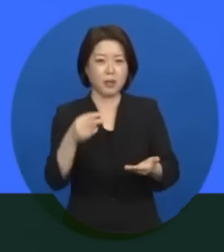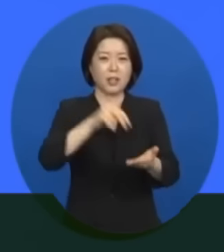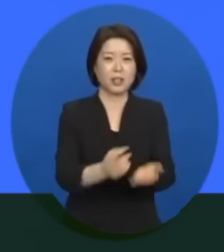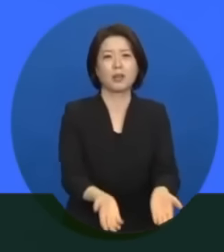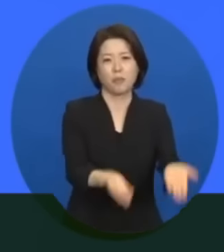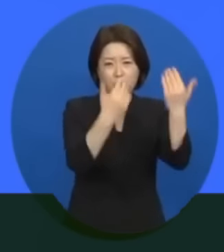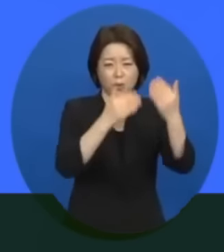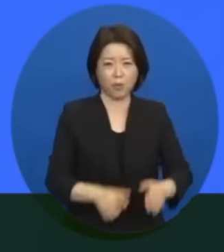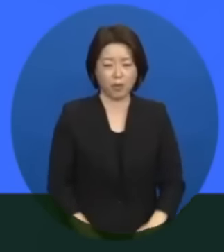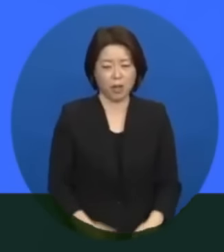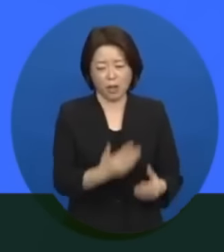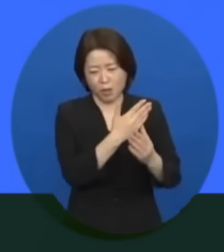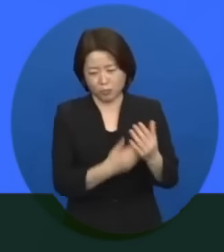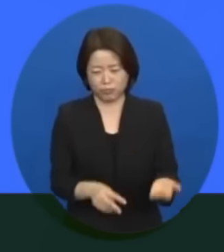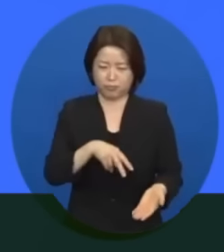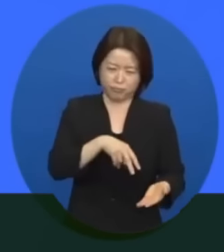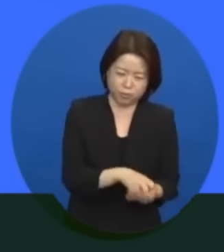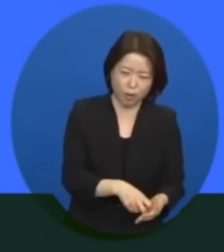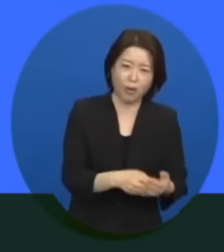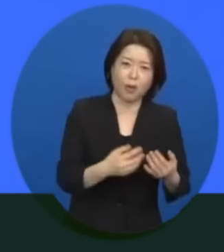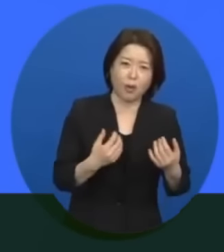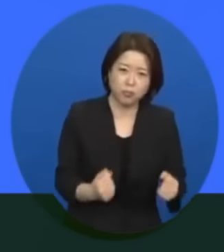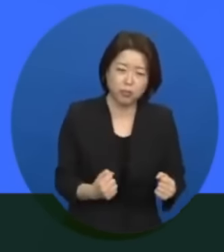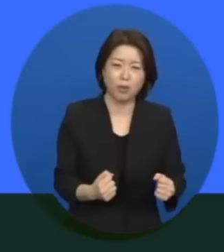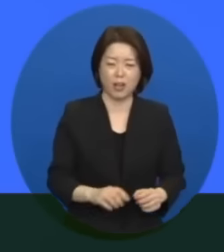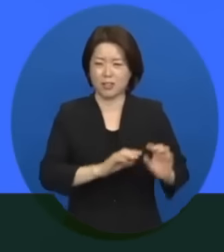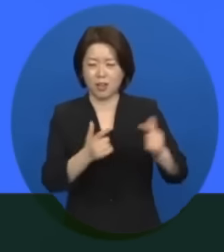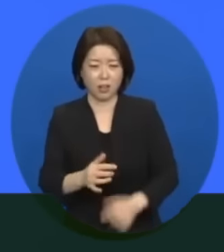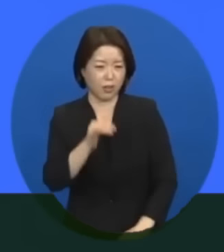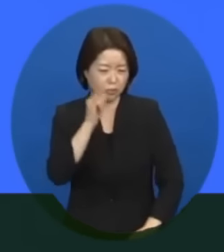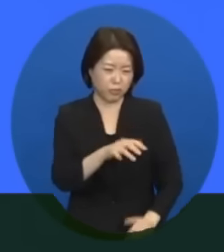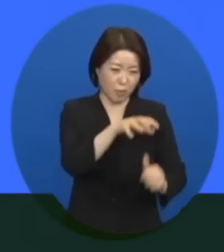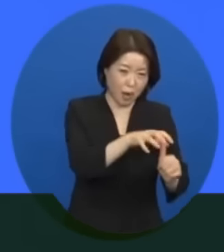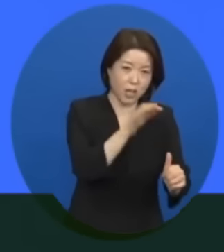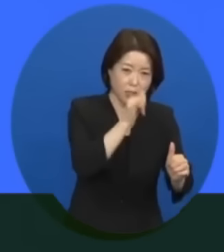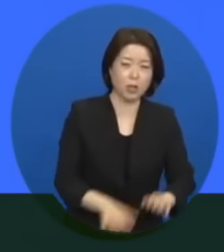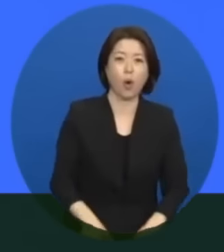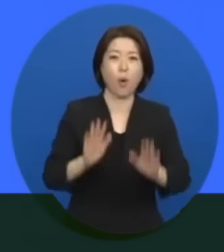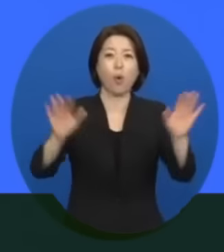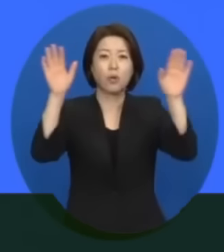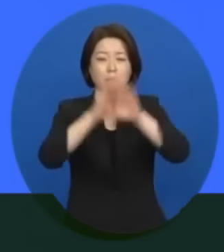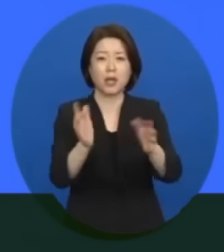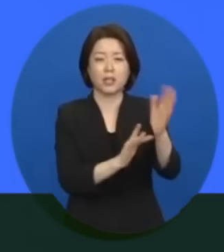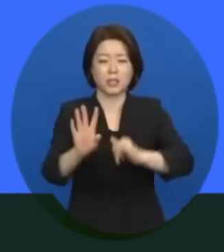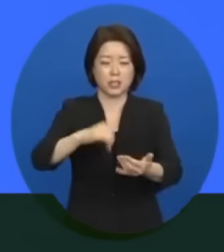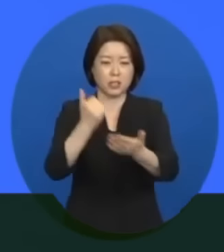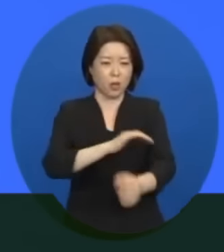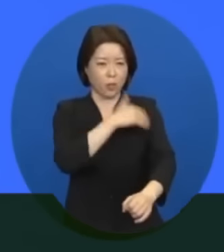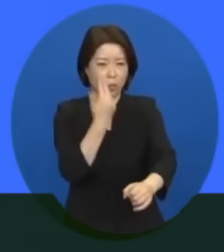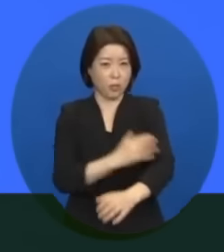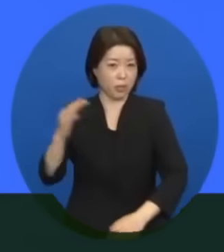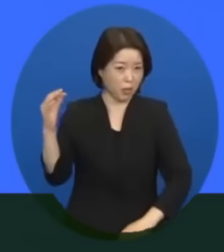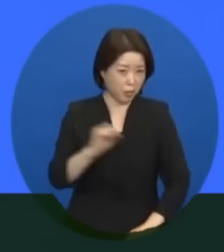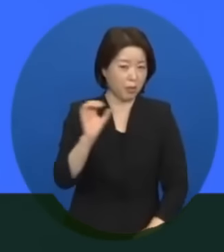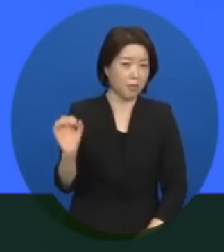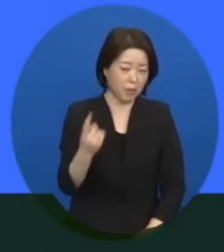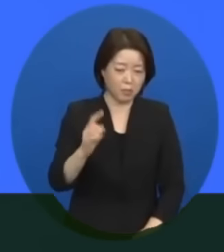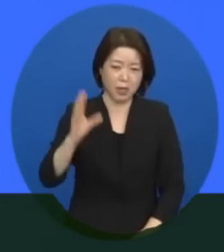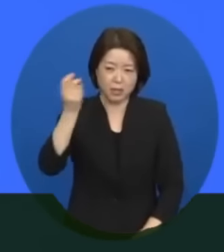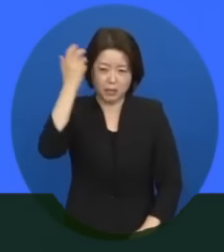무기력하게 주저한 자 있고 온갖 중독에 묵인 자가 있습니까 오늘이 저녁에 예수 그리스도의 권능으로 말미암아 성령의